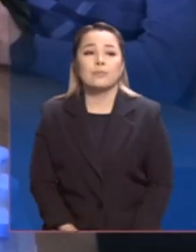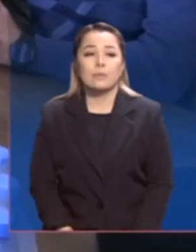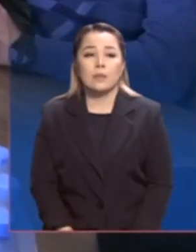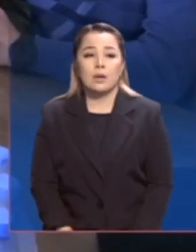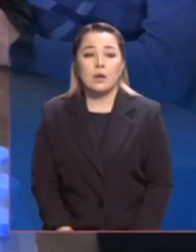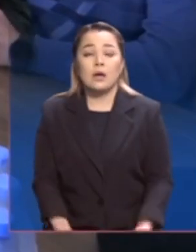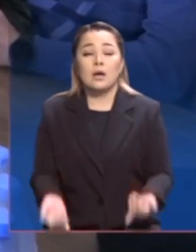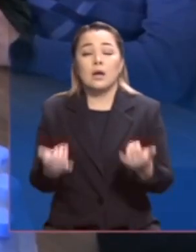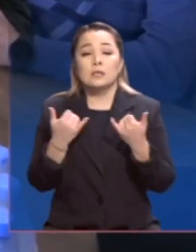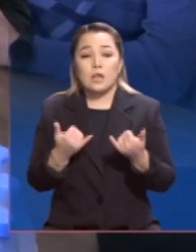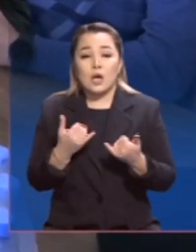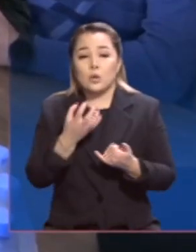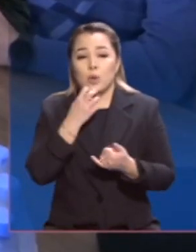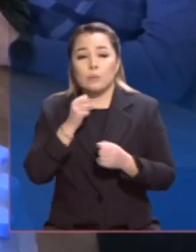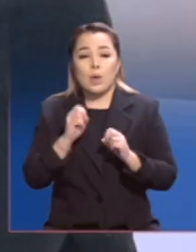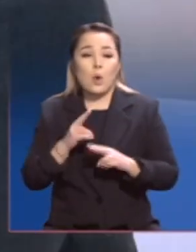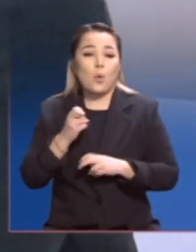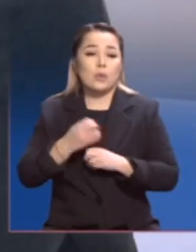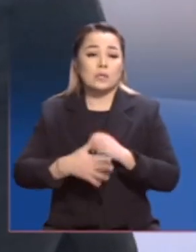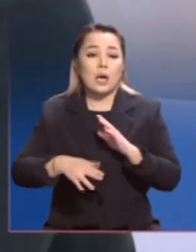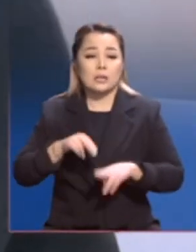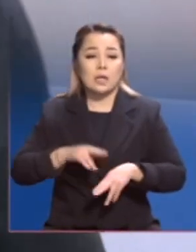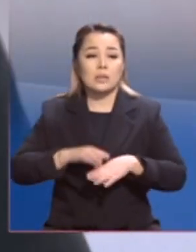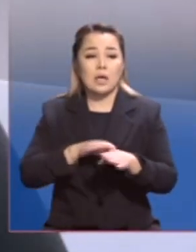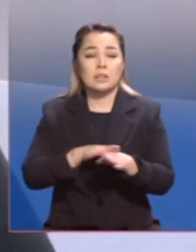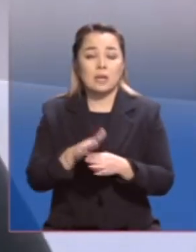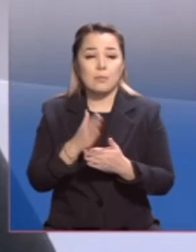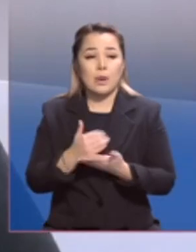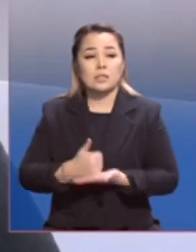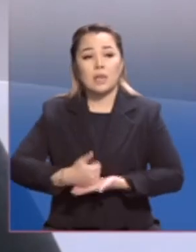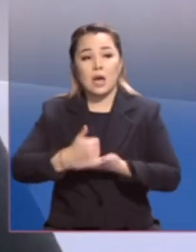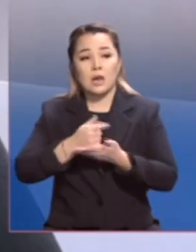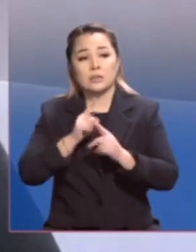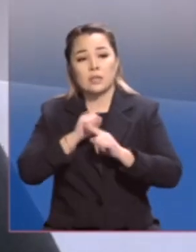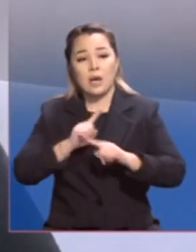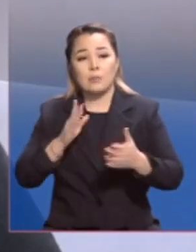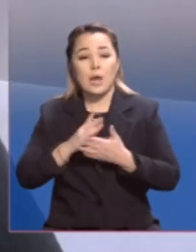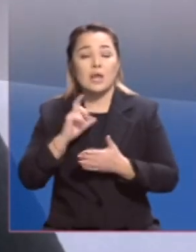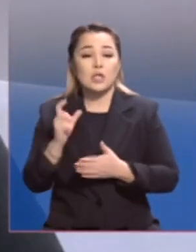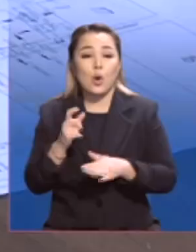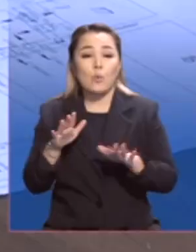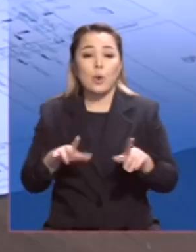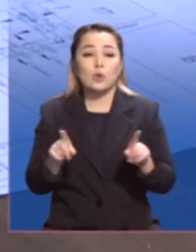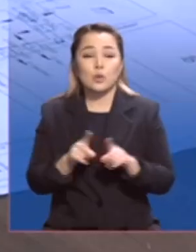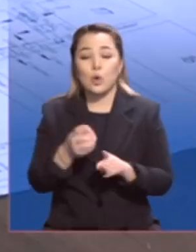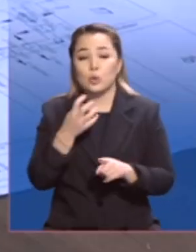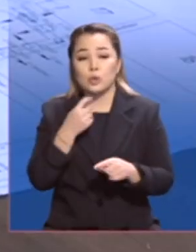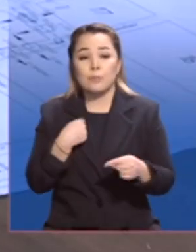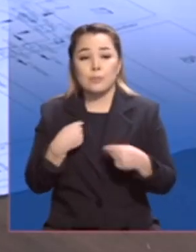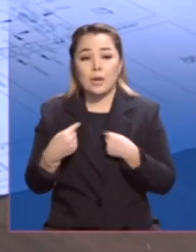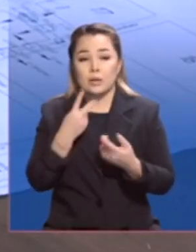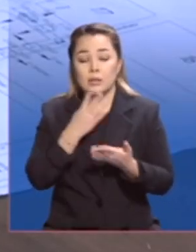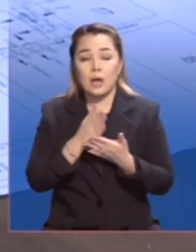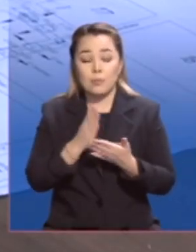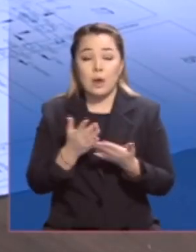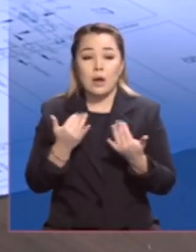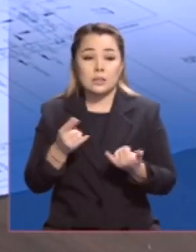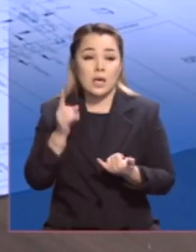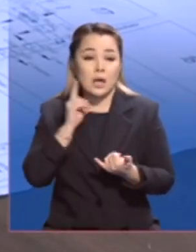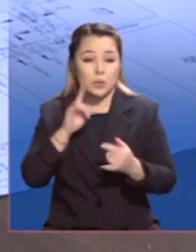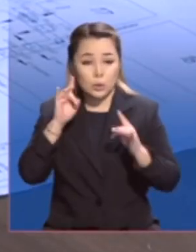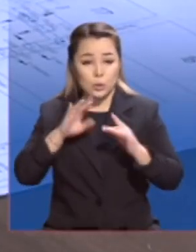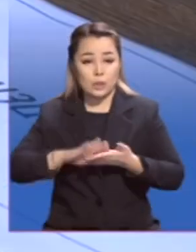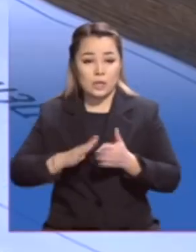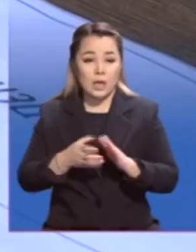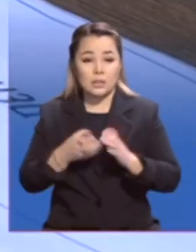Осылайша еліміздің жылу электр орталығы саналатын ерекше статусқа ие Екібастұз шаһарының өзі жылуға зәру болып отыр. Әзірге төтенше